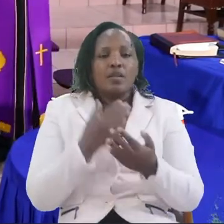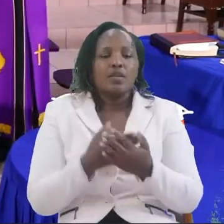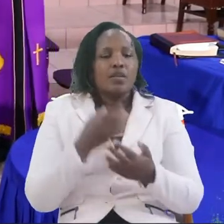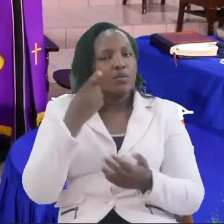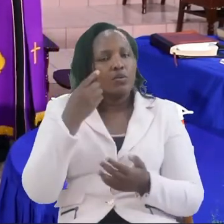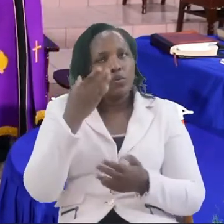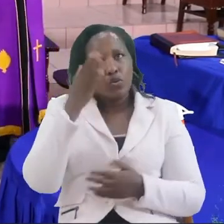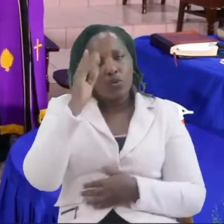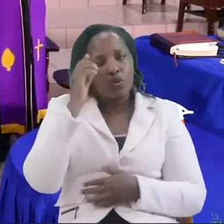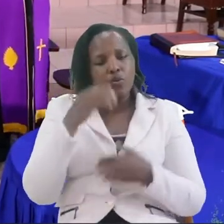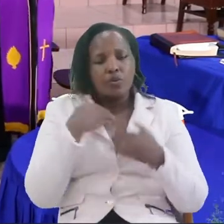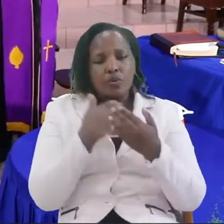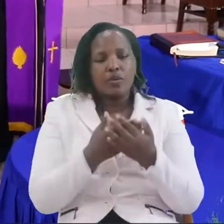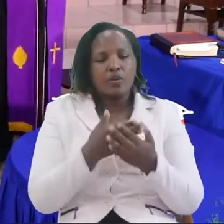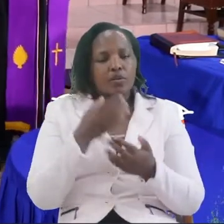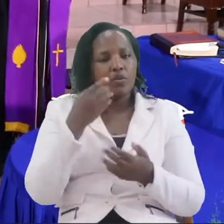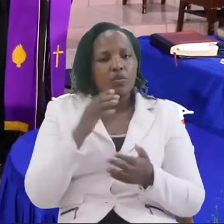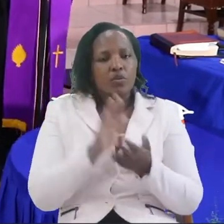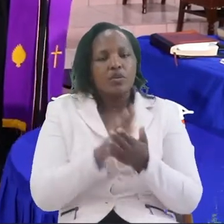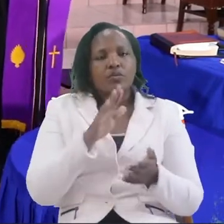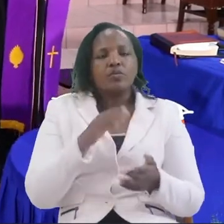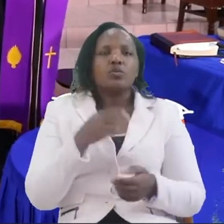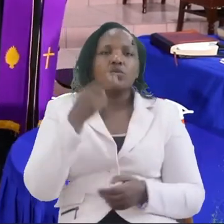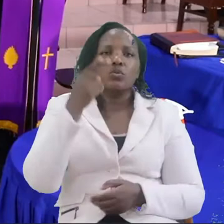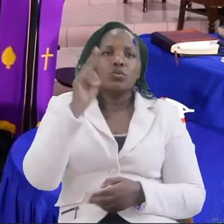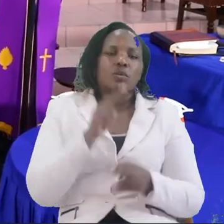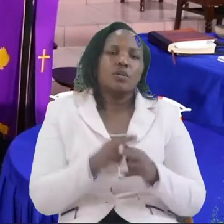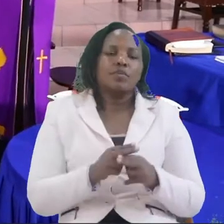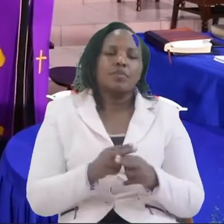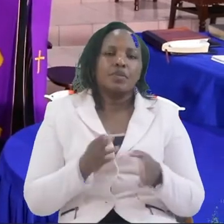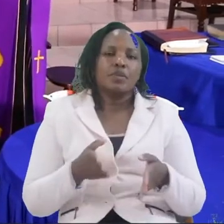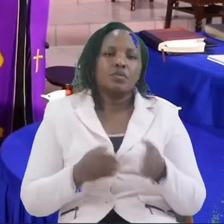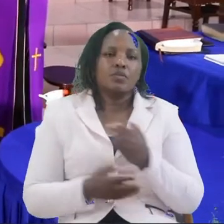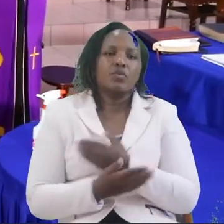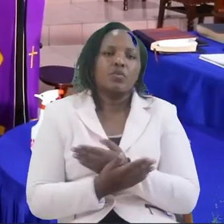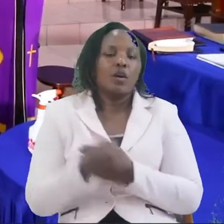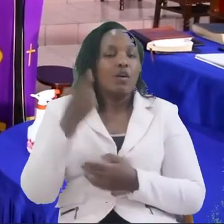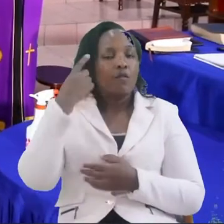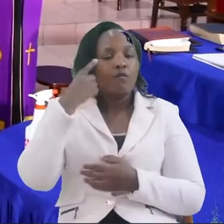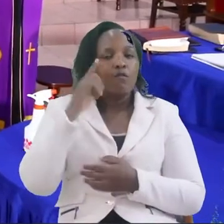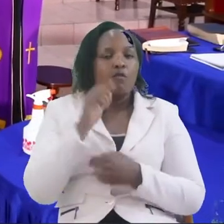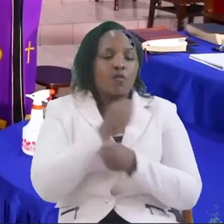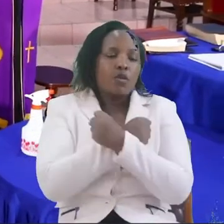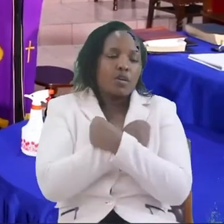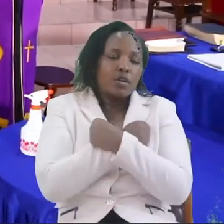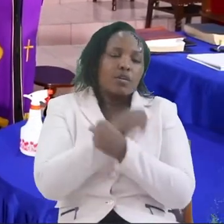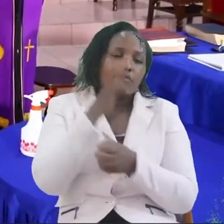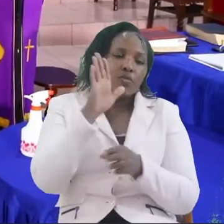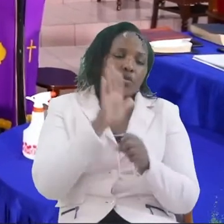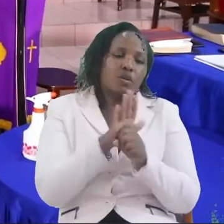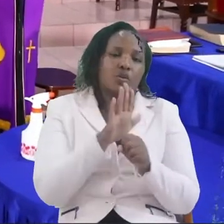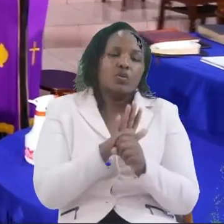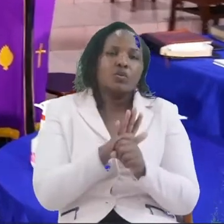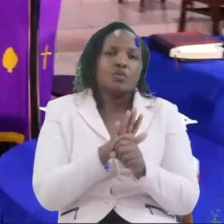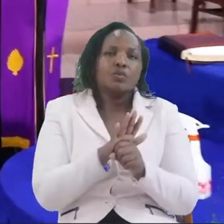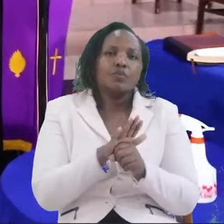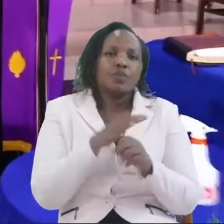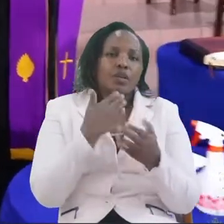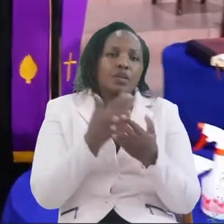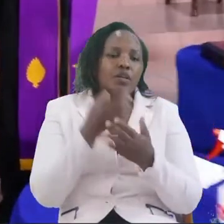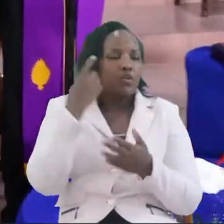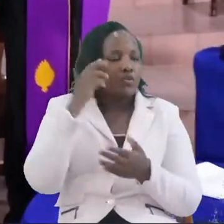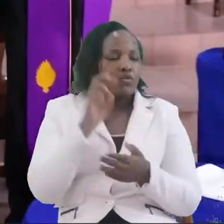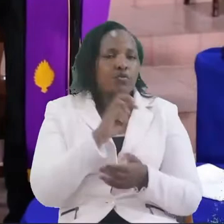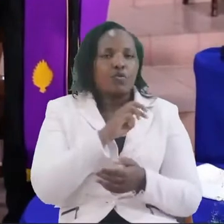wetu, tunakushukuru, tunalitukuza jina lako asubuhi ya leo kwa sababu ya upendo wako mwingi kwetu. Asante kwa